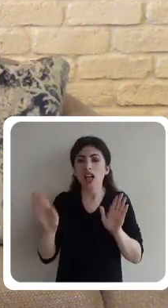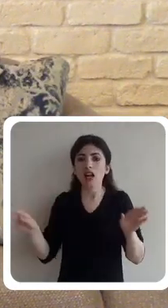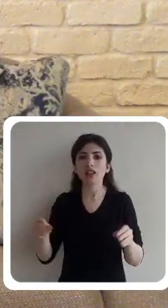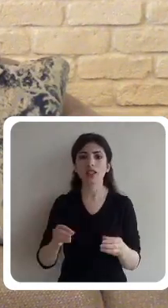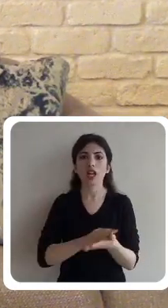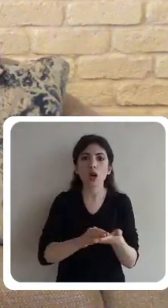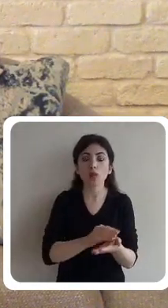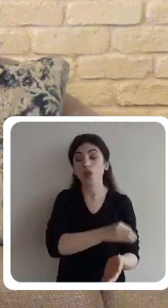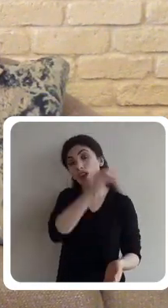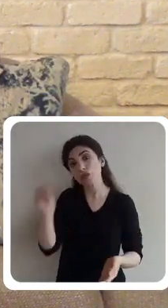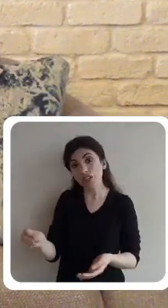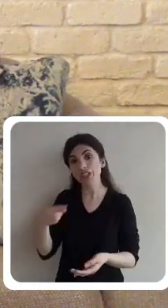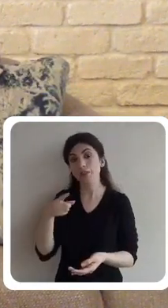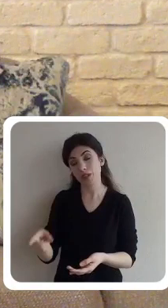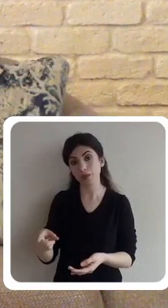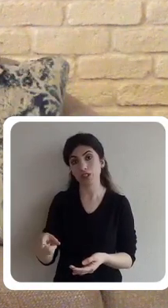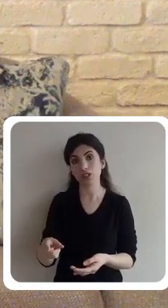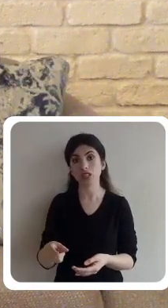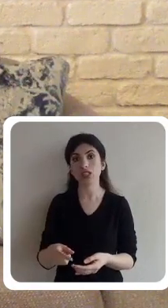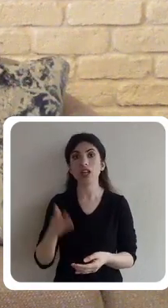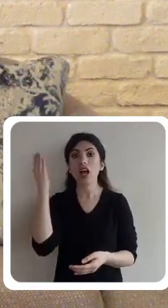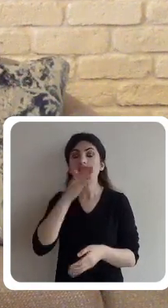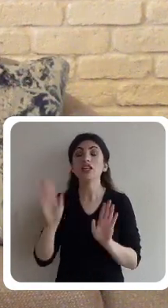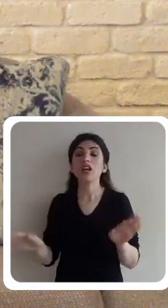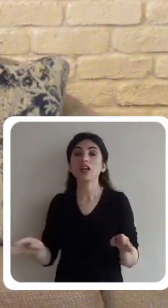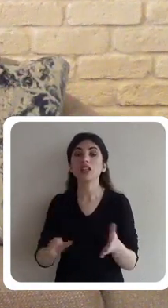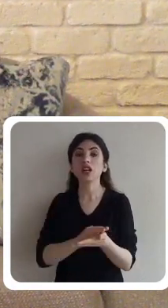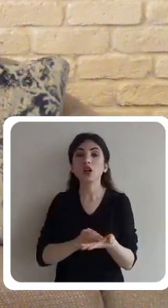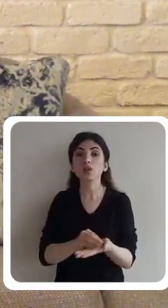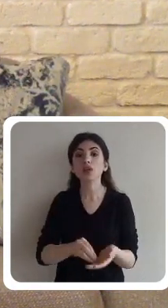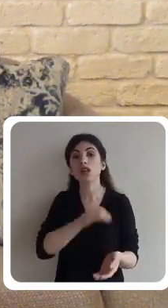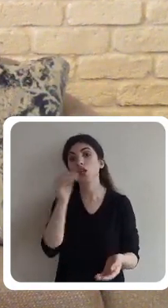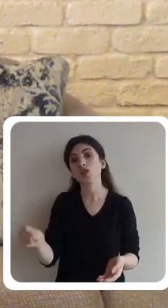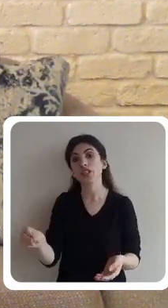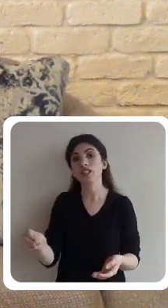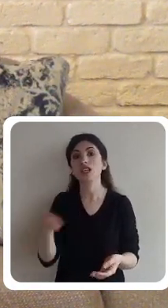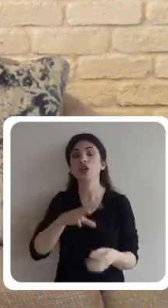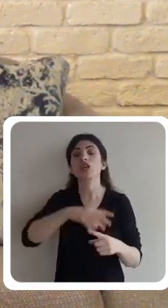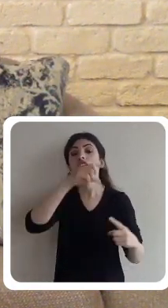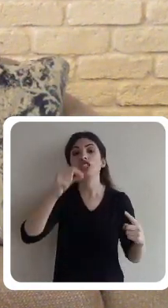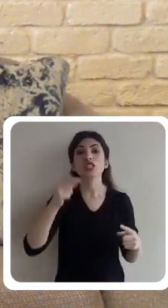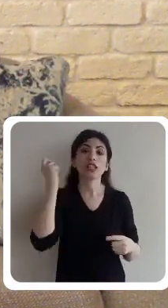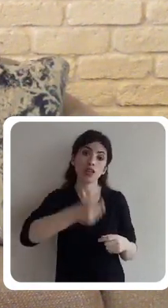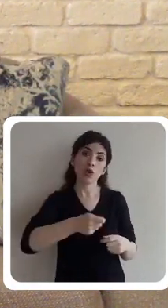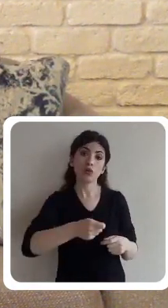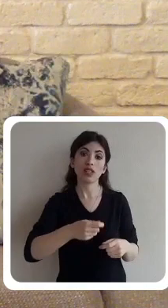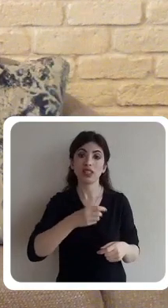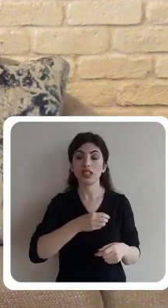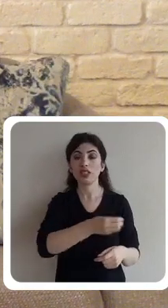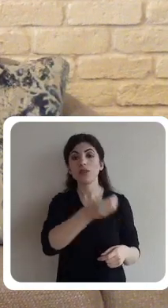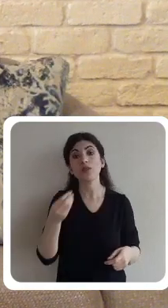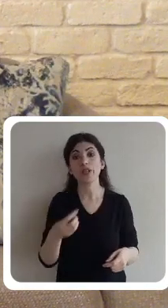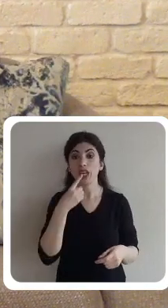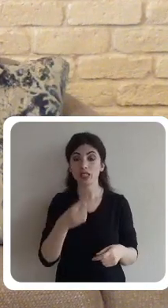kargaya buğday verebilirim. Kargaya buğday verirsen o da çalıya konmaz. E çalıya konmazsa o da sana çırpı